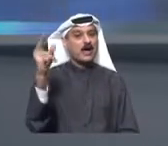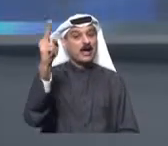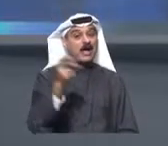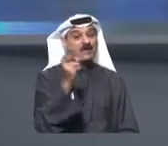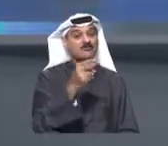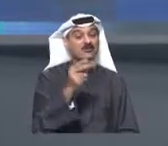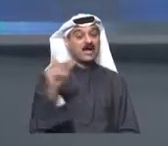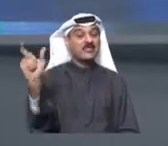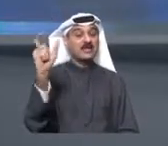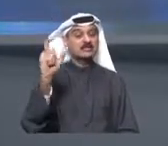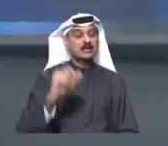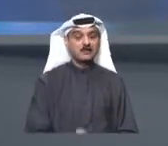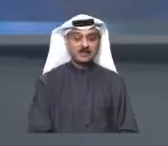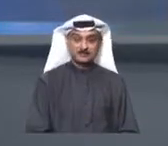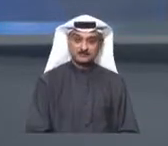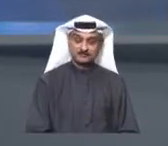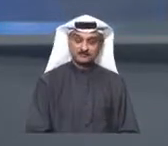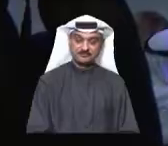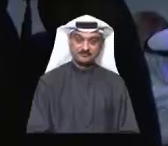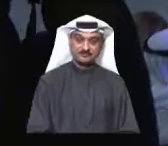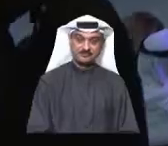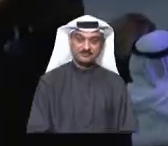والجمال على مر العصور.